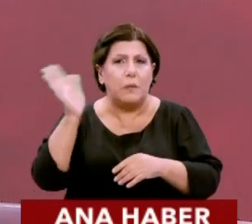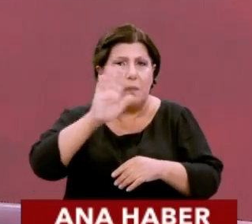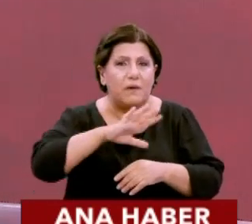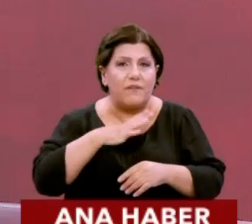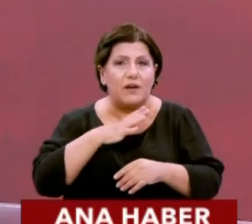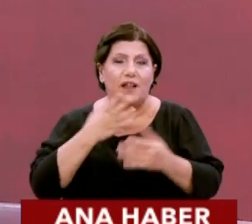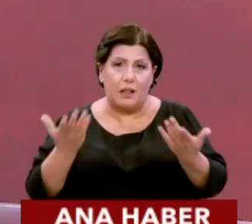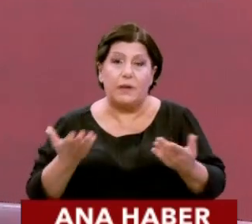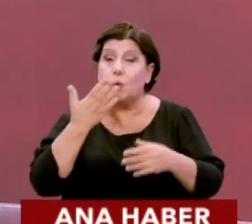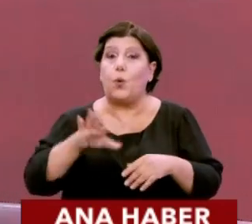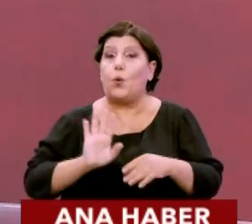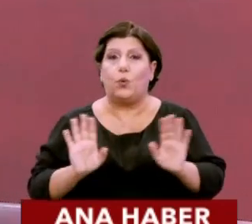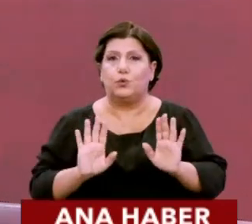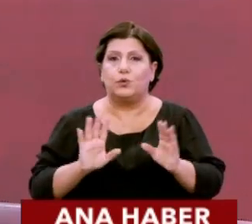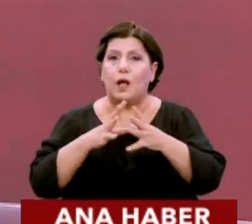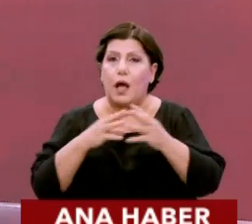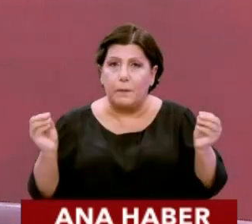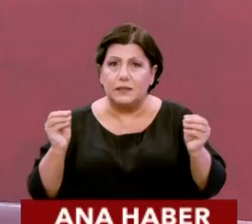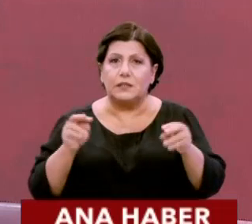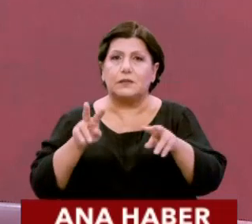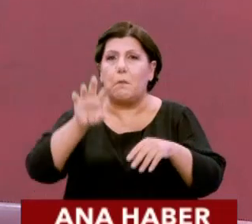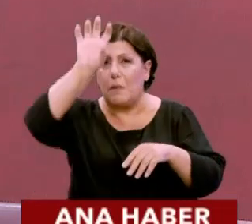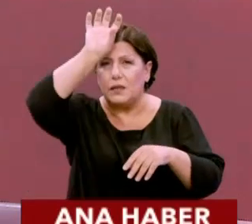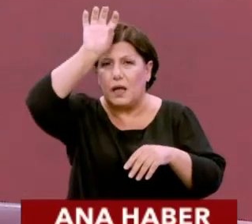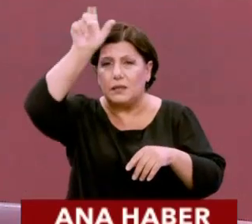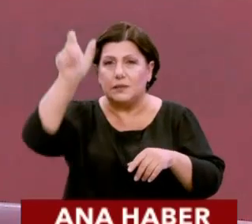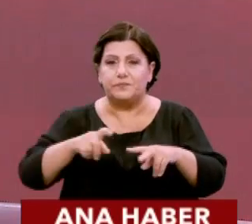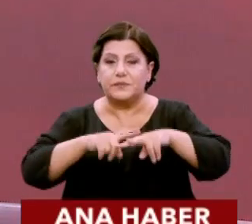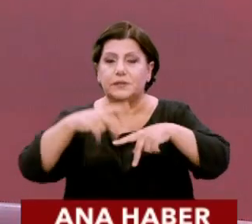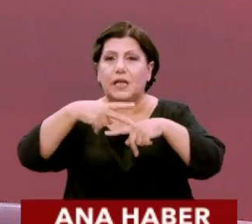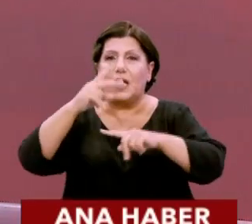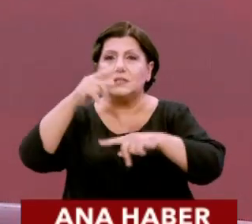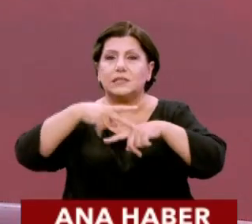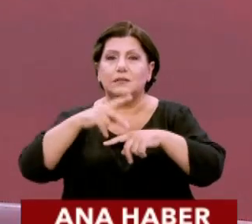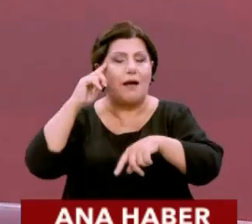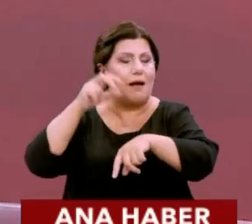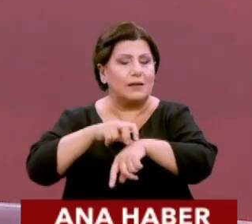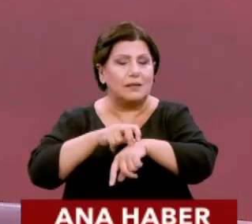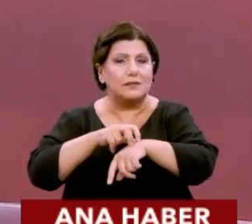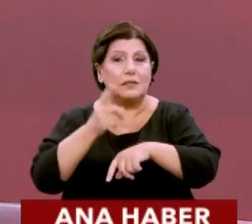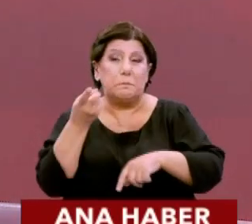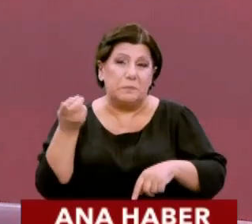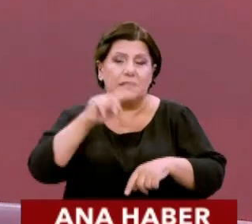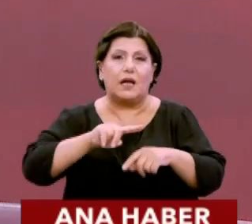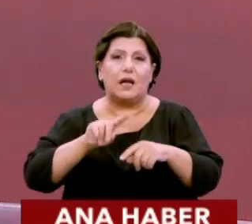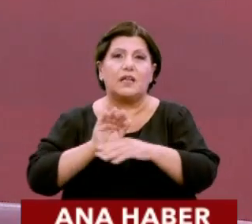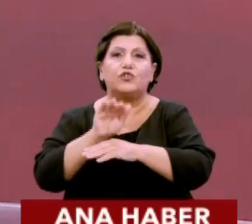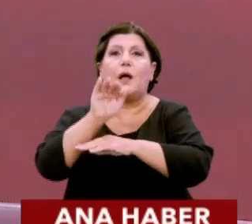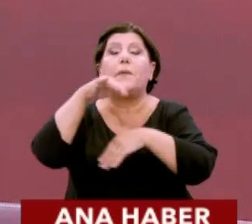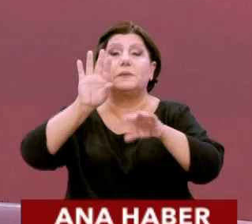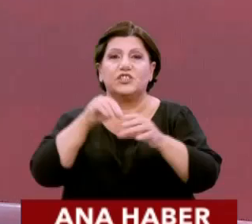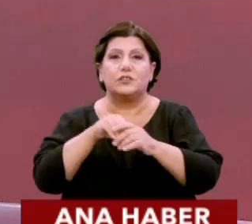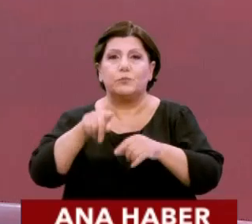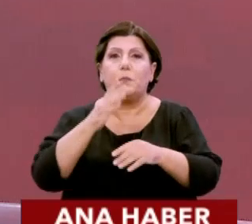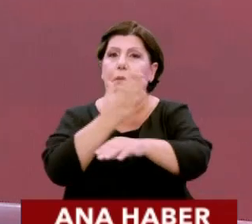Elbette yok kaybettiğimiz madencilerimizin Aziz hatırası için bir daha yaşanmasın diye bu